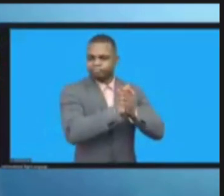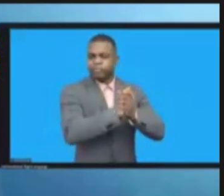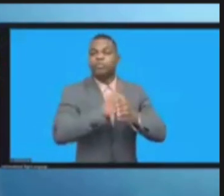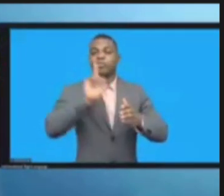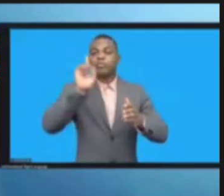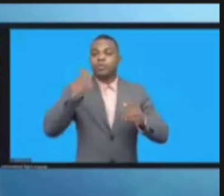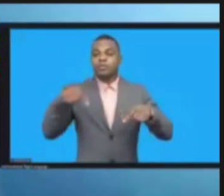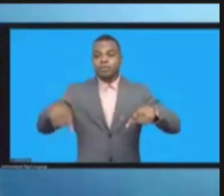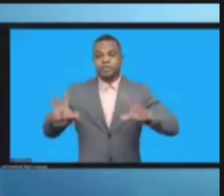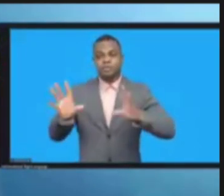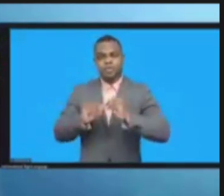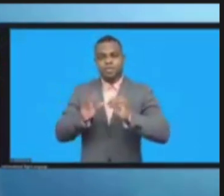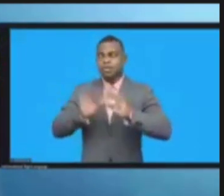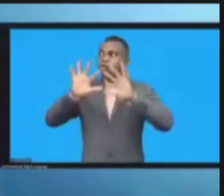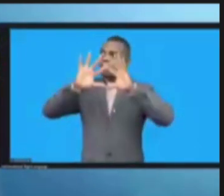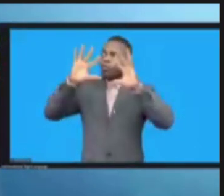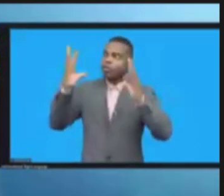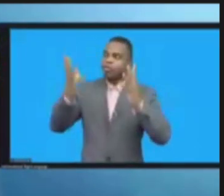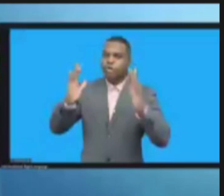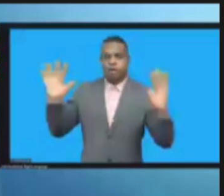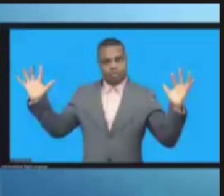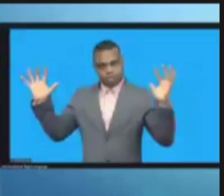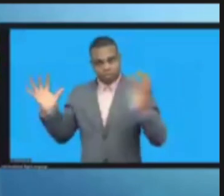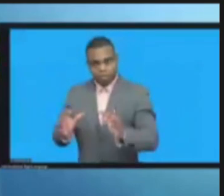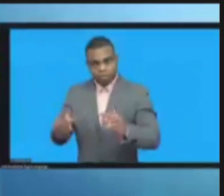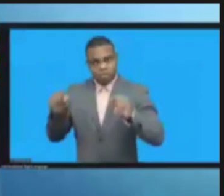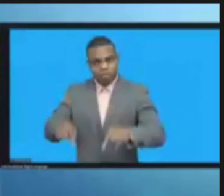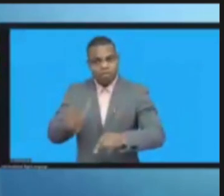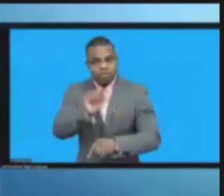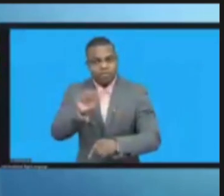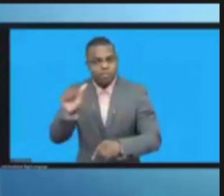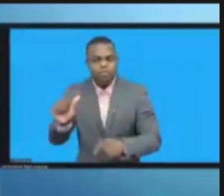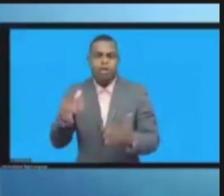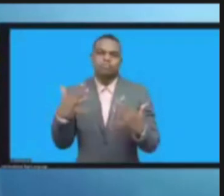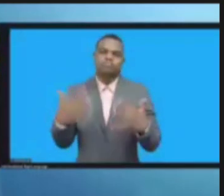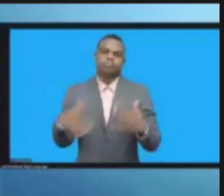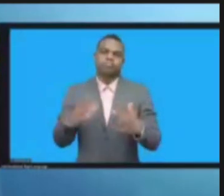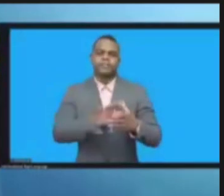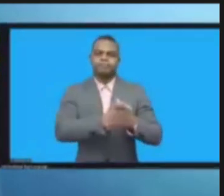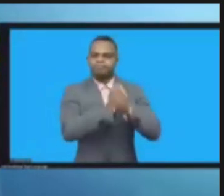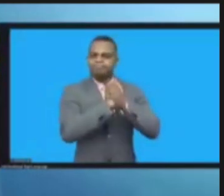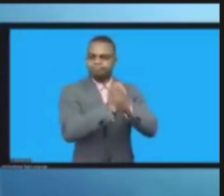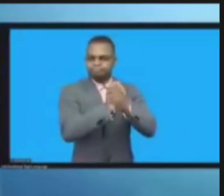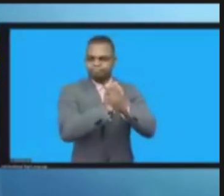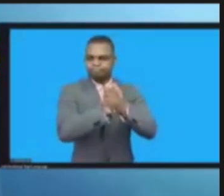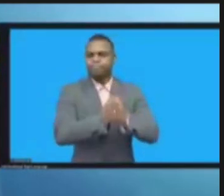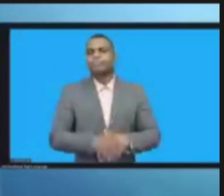Попрошу вас, дамы и господа, занять места в зале. Благодарю вас.